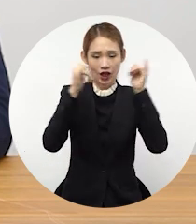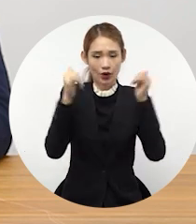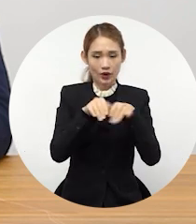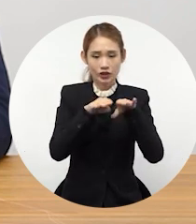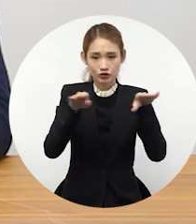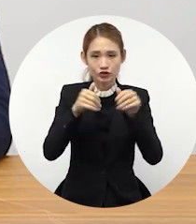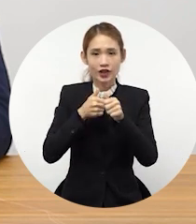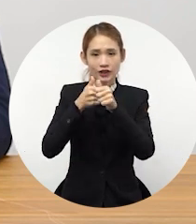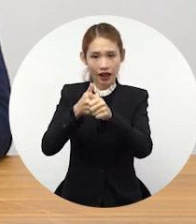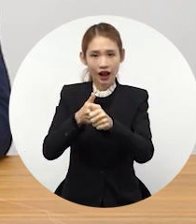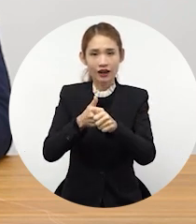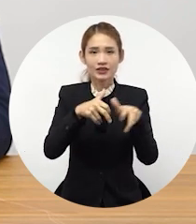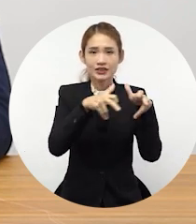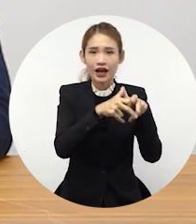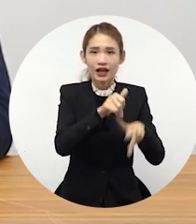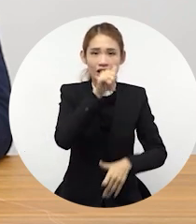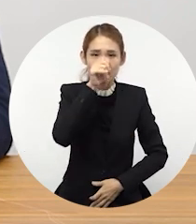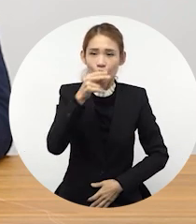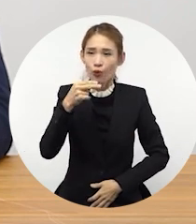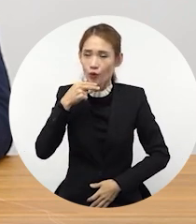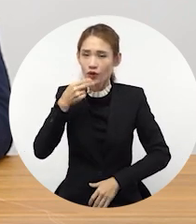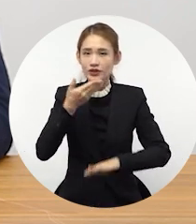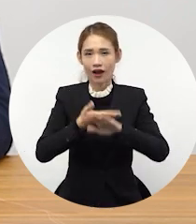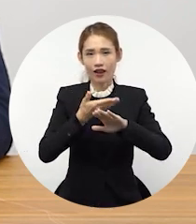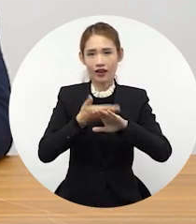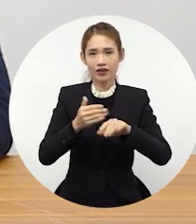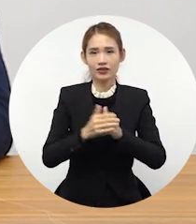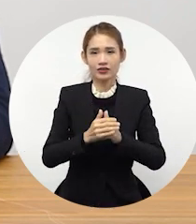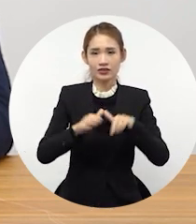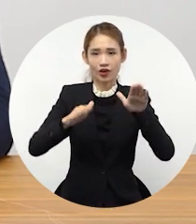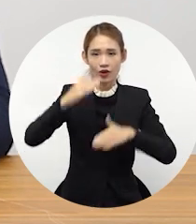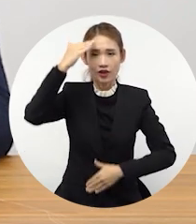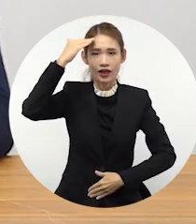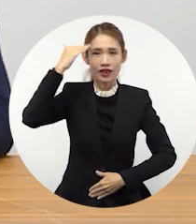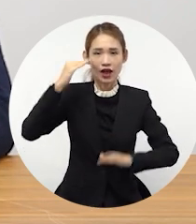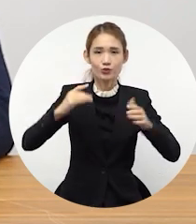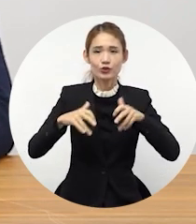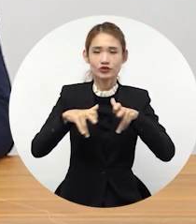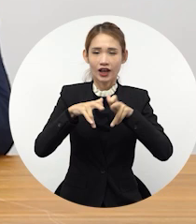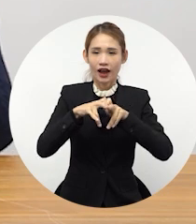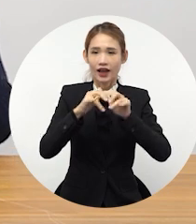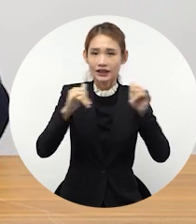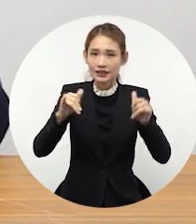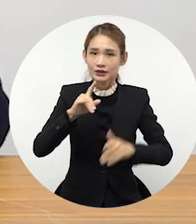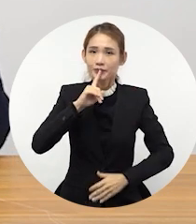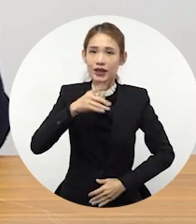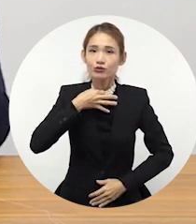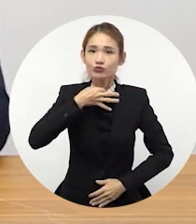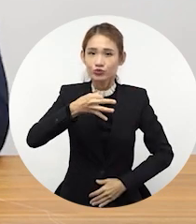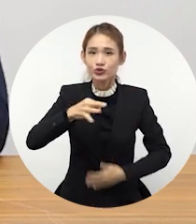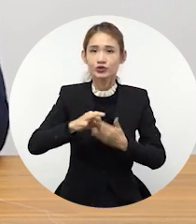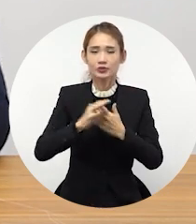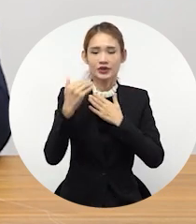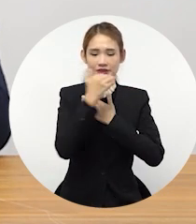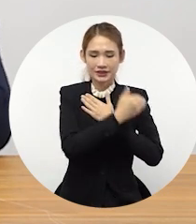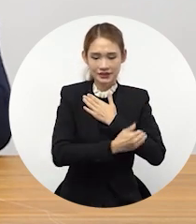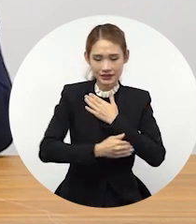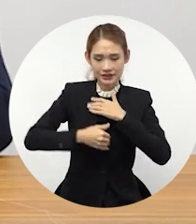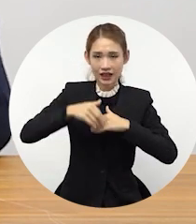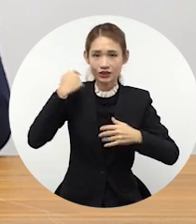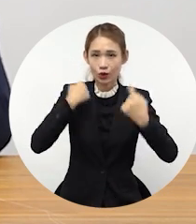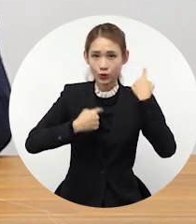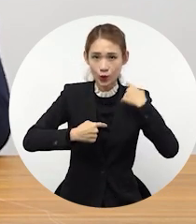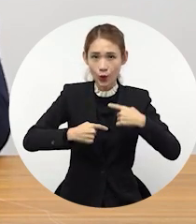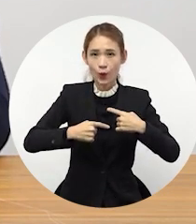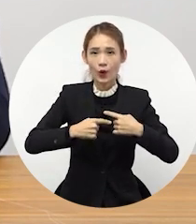따라서 뭐 장애가 될 수도 있고 없을 수도 있구나 약간 이렇게 생각을 해주시면 좋을 것 같아요. 그리고 현재 대한민국에서는 장애인이라고 하면은 어떤